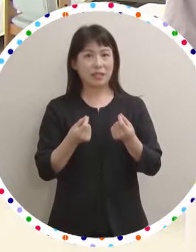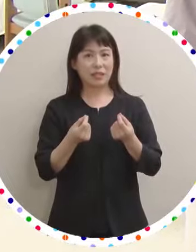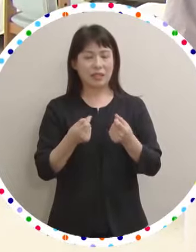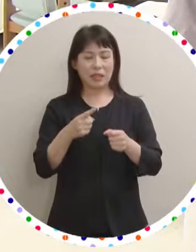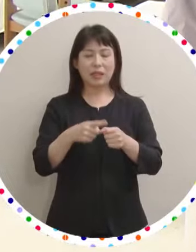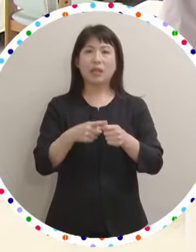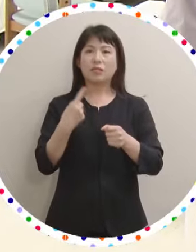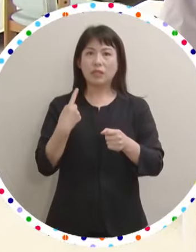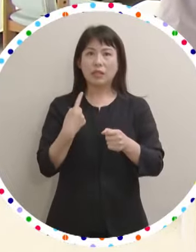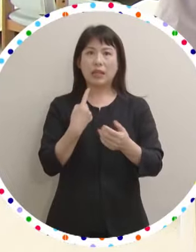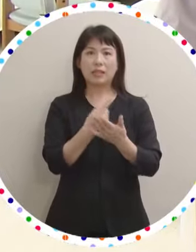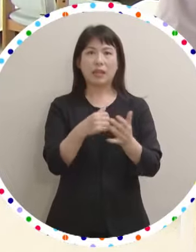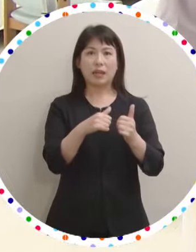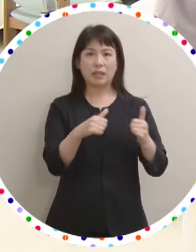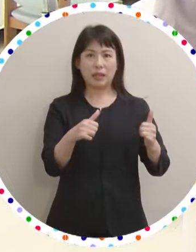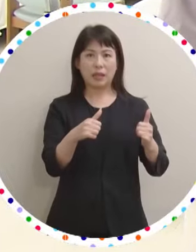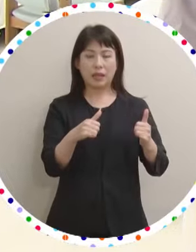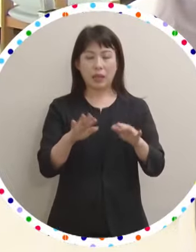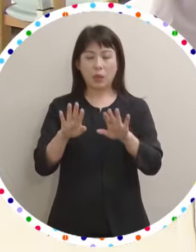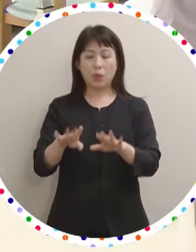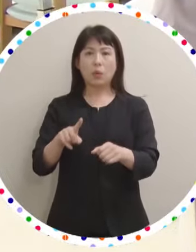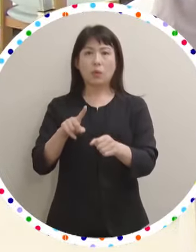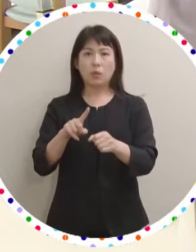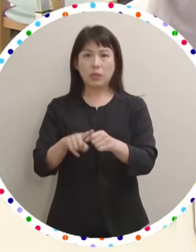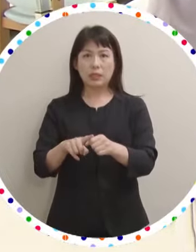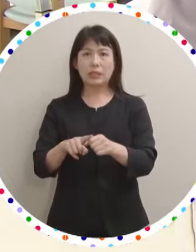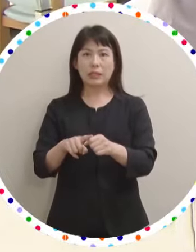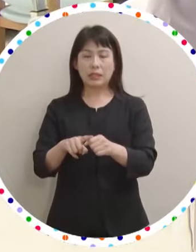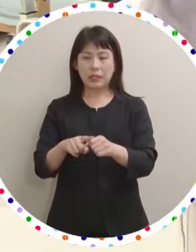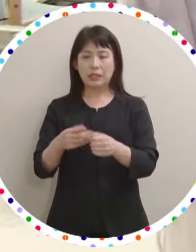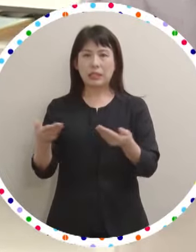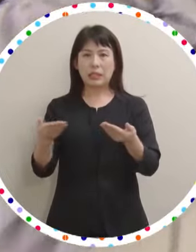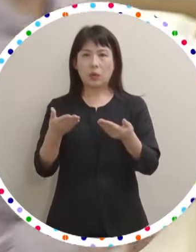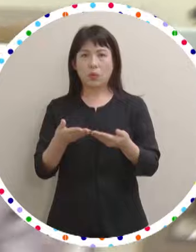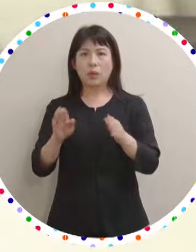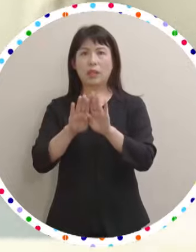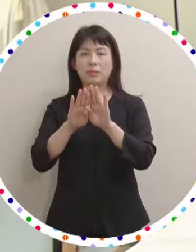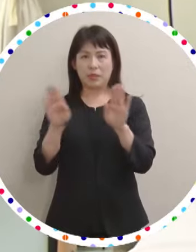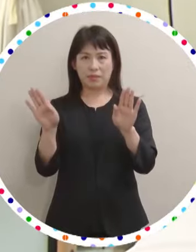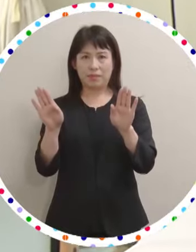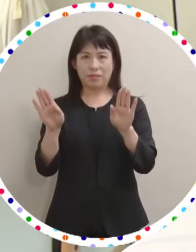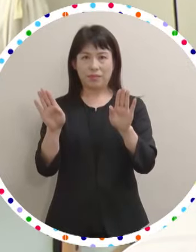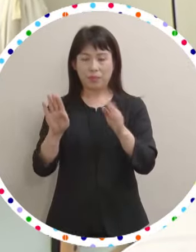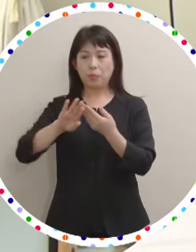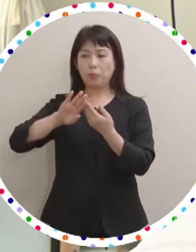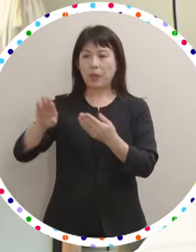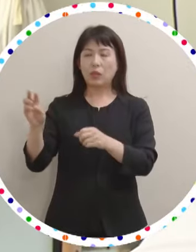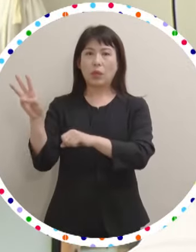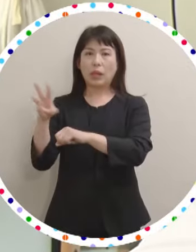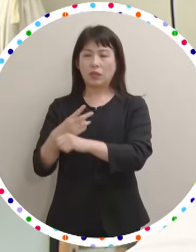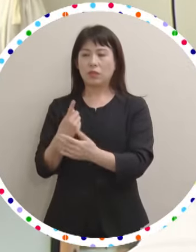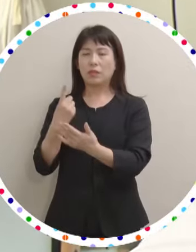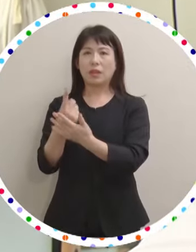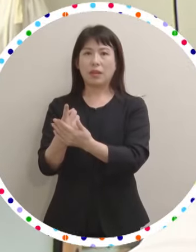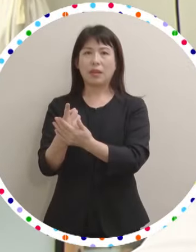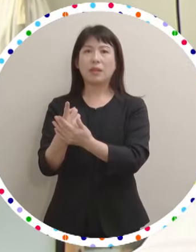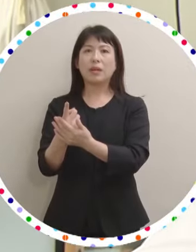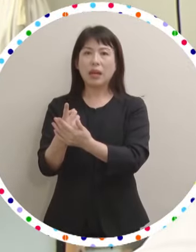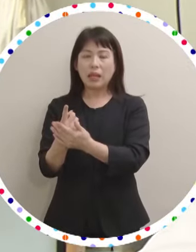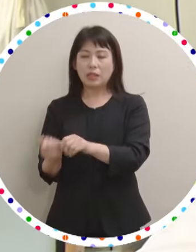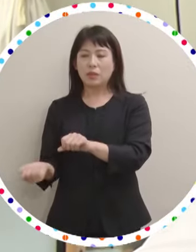昨年度カムバック研修に参加してくれた受講生さんが、今年就職をして、別の研修に実際参加され